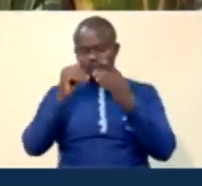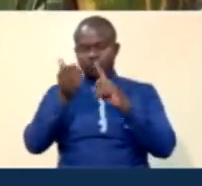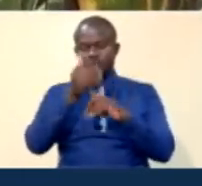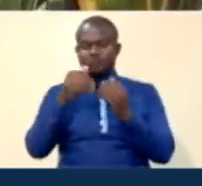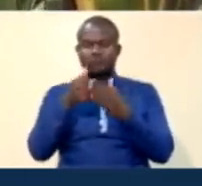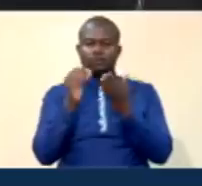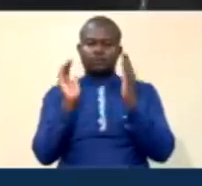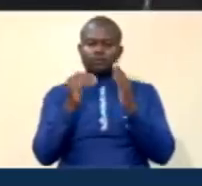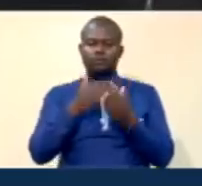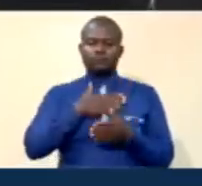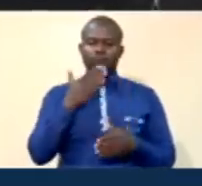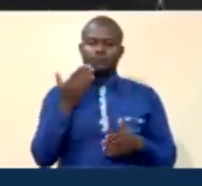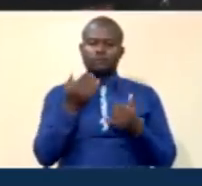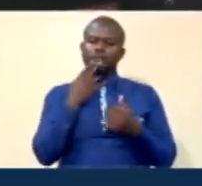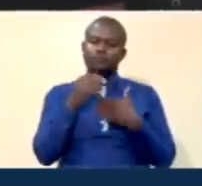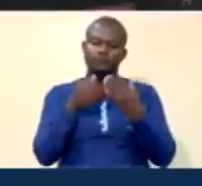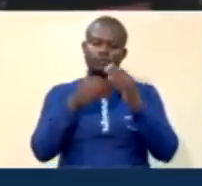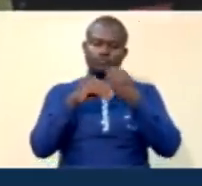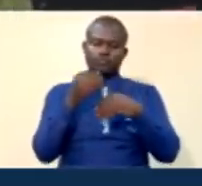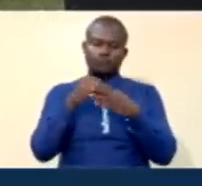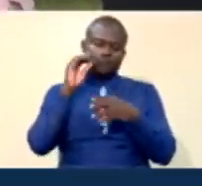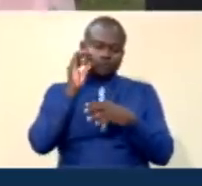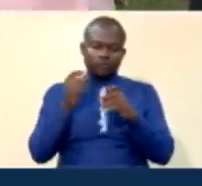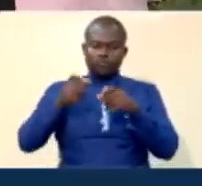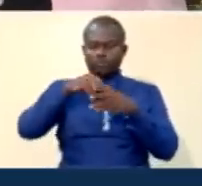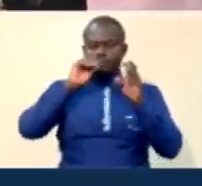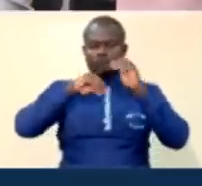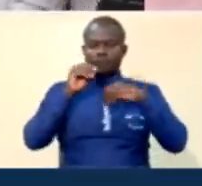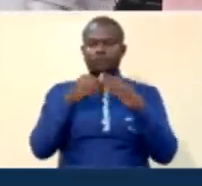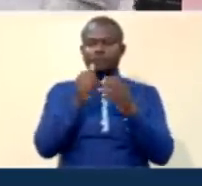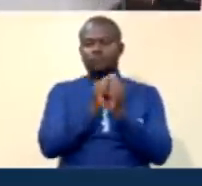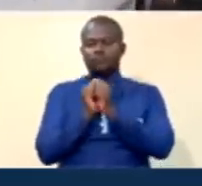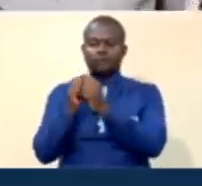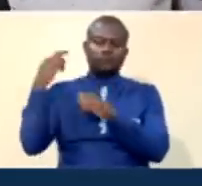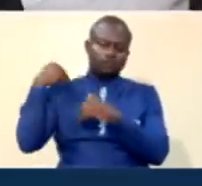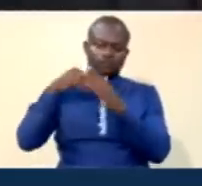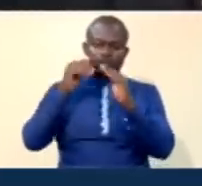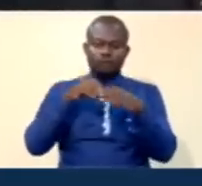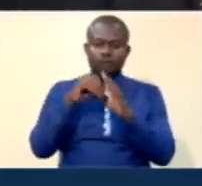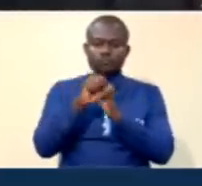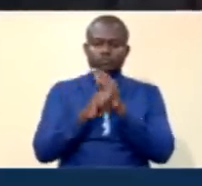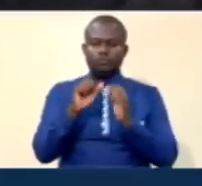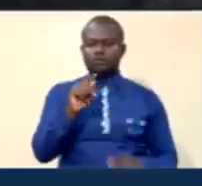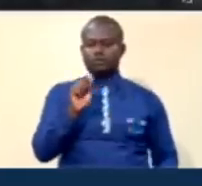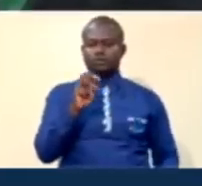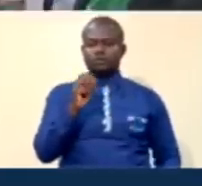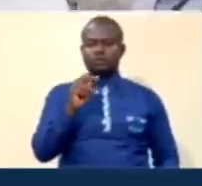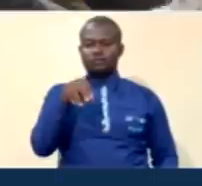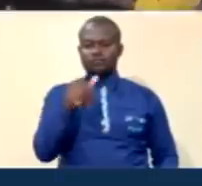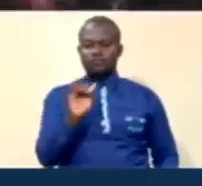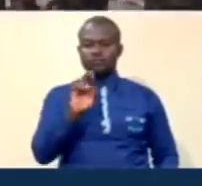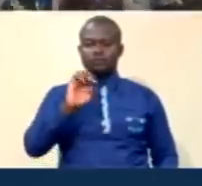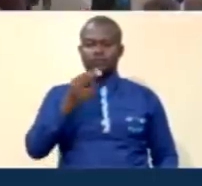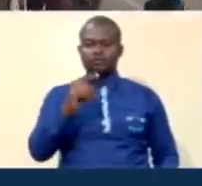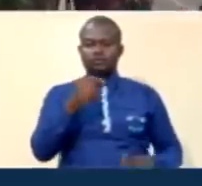gipimo gishimishije. Kuri uyu wa kane abacuruzi b'imbuto n'inyongeramusaruro bari kumwe n'abashinzwe ubuhinzi mu mirenge y'uturere twa Kamonyi, Ruhango na